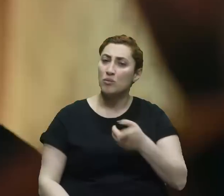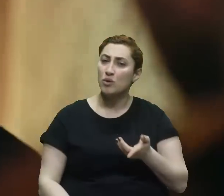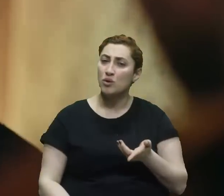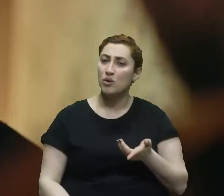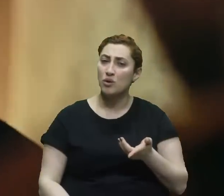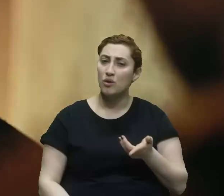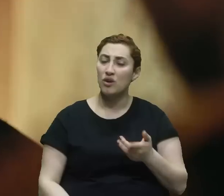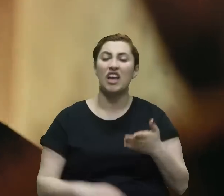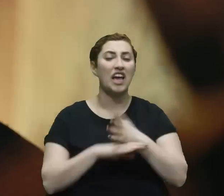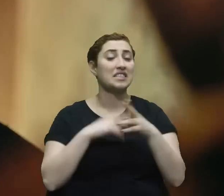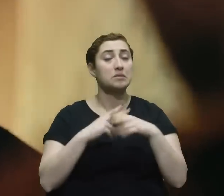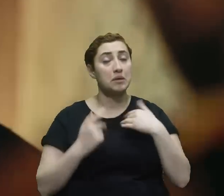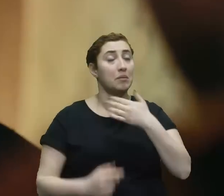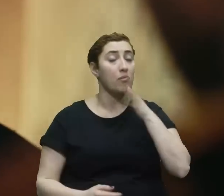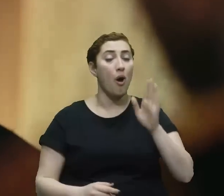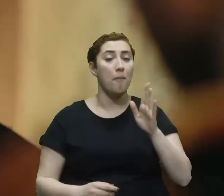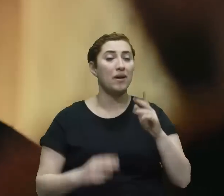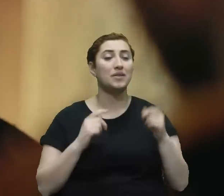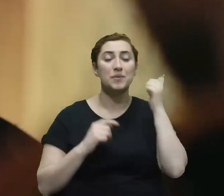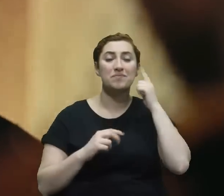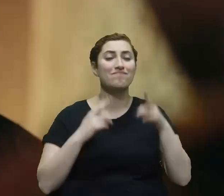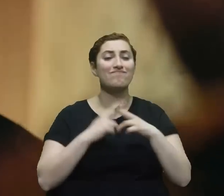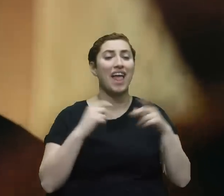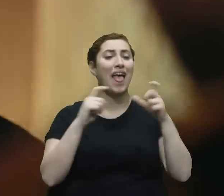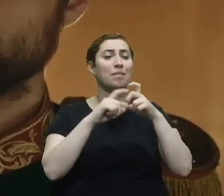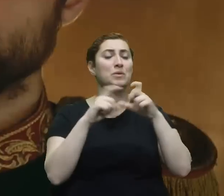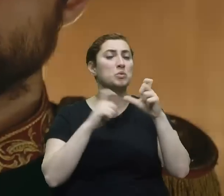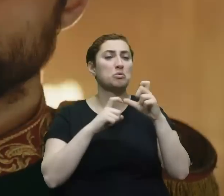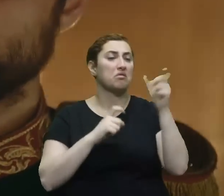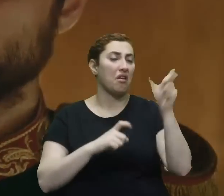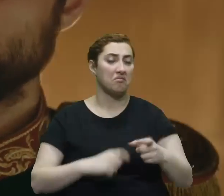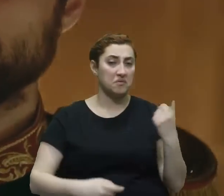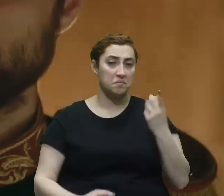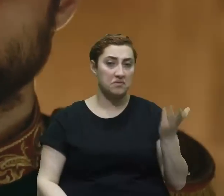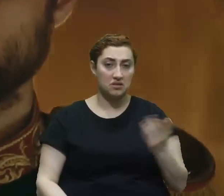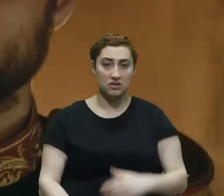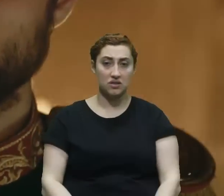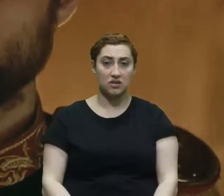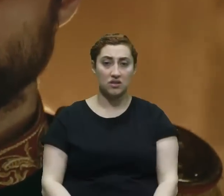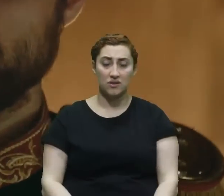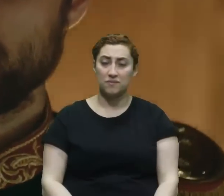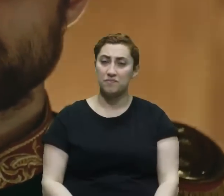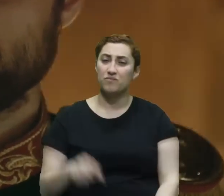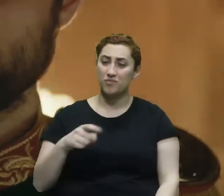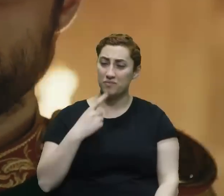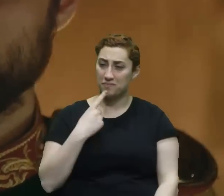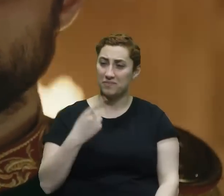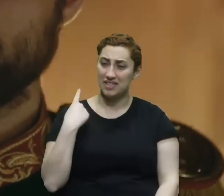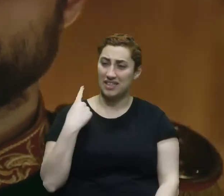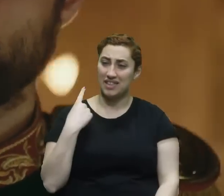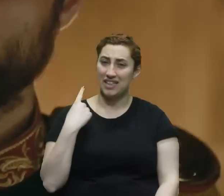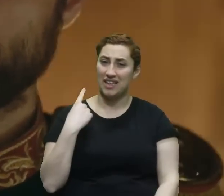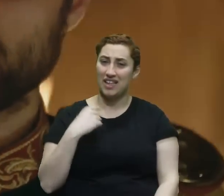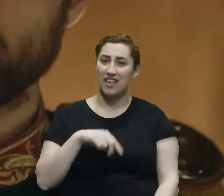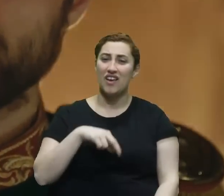Gerçek adını bilmiyoruz ama namı Edmund Sultan diye biri. Bu geçen sene Sen